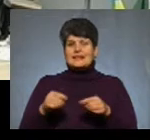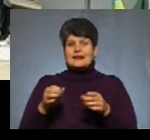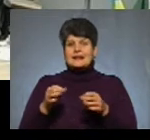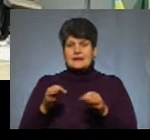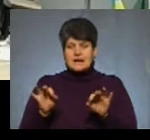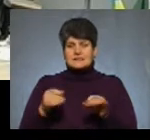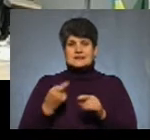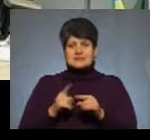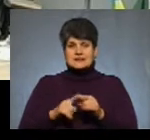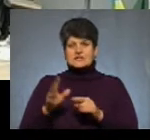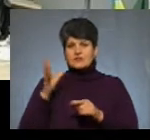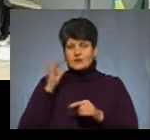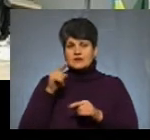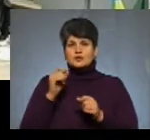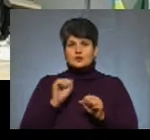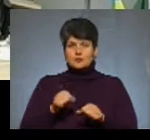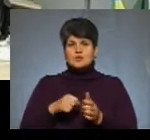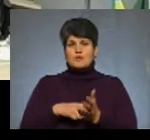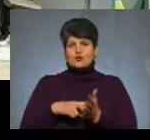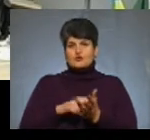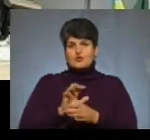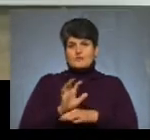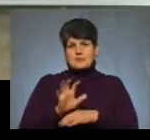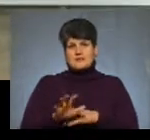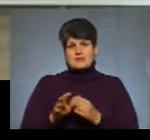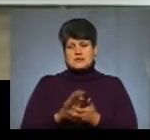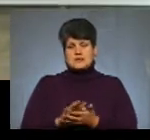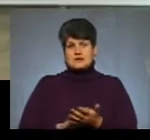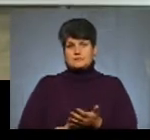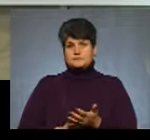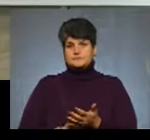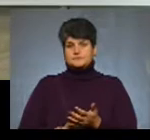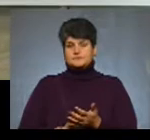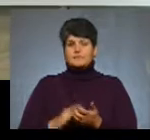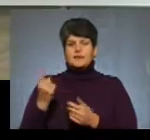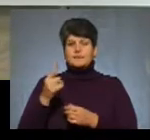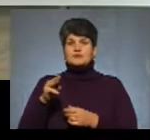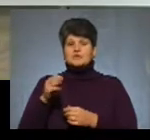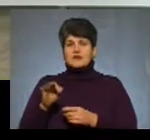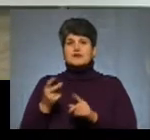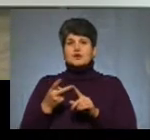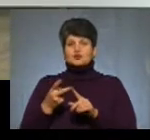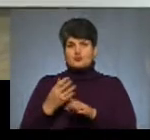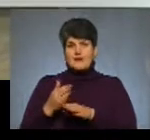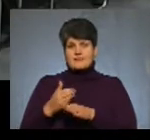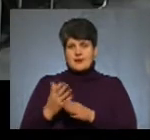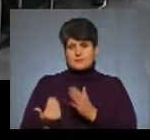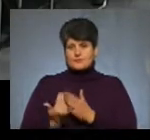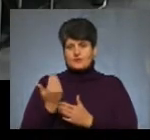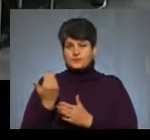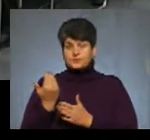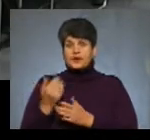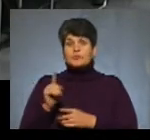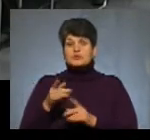враховуючи те, що в нас ще є поштою можна відправити було заяву та декларацію. З 1 травня стартує другий етап нововведень. Він